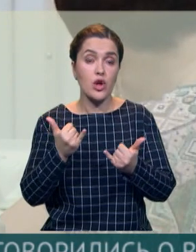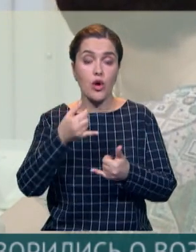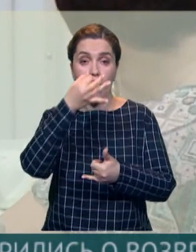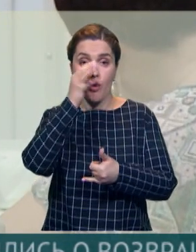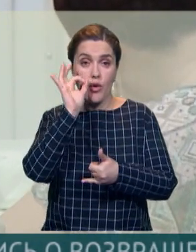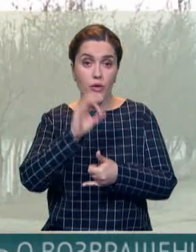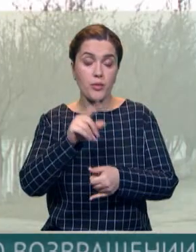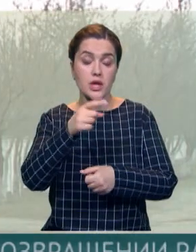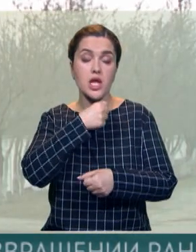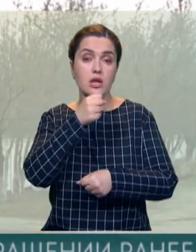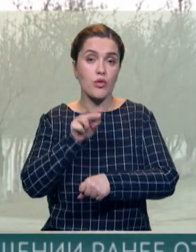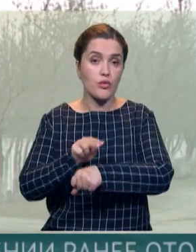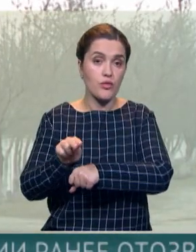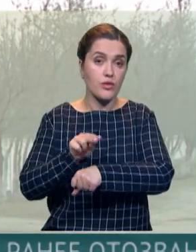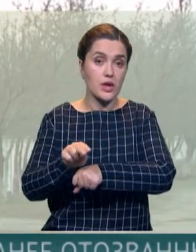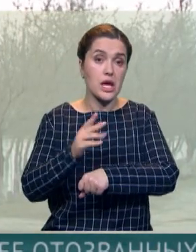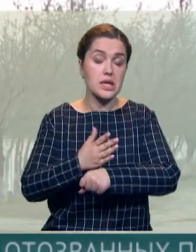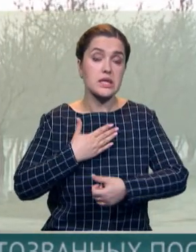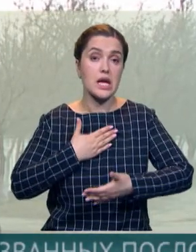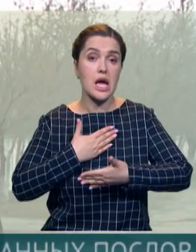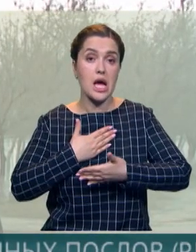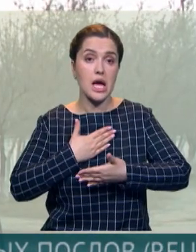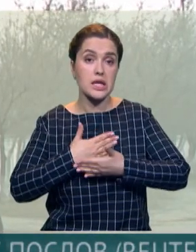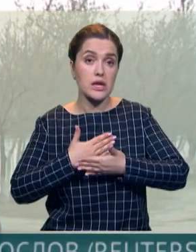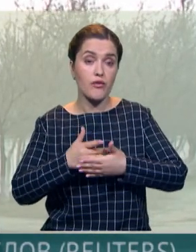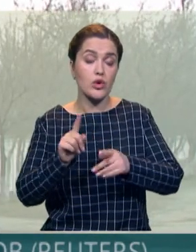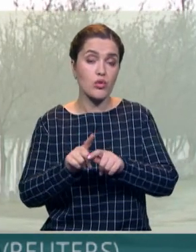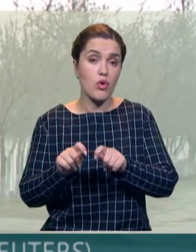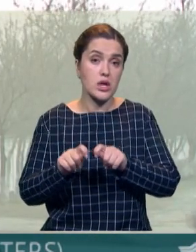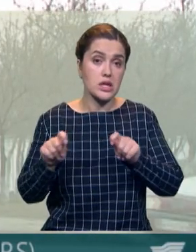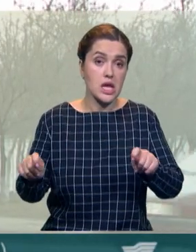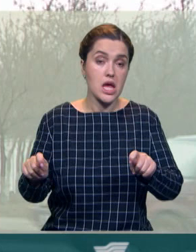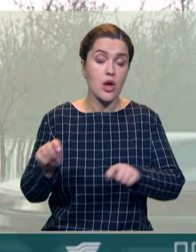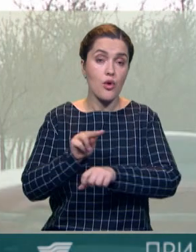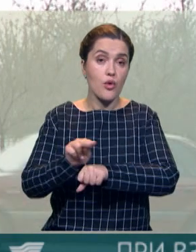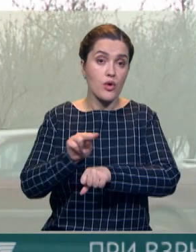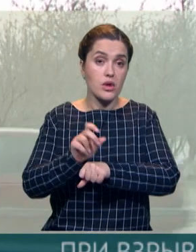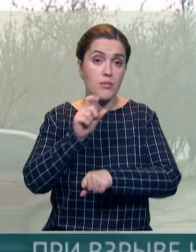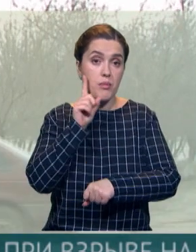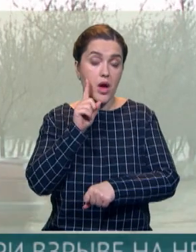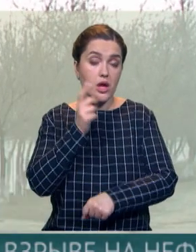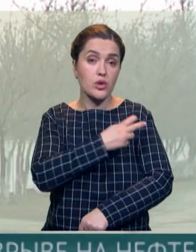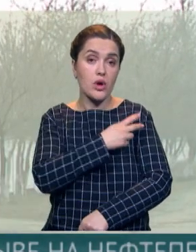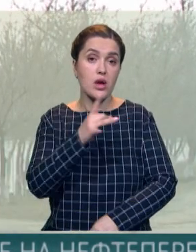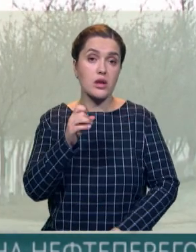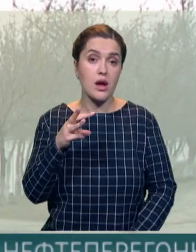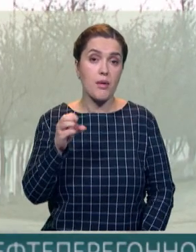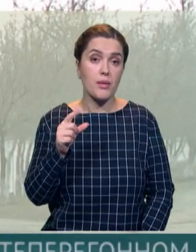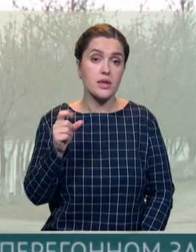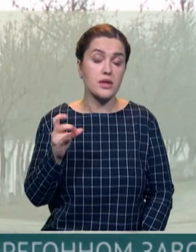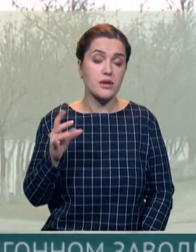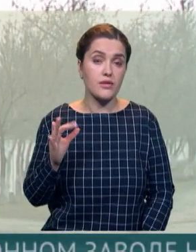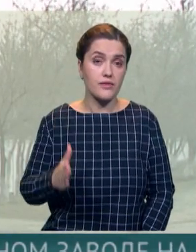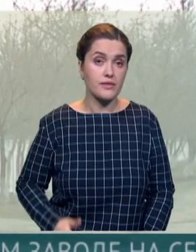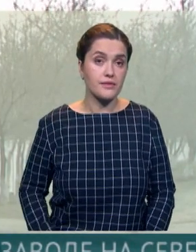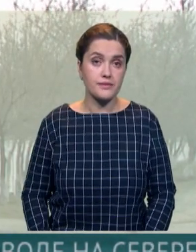опыт у своих старших коллег. Активно делятся своими знаниями с молодежью и доктор Рамазанов. Из Павлодара